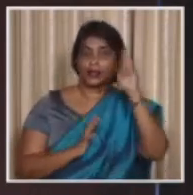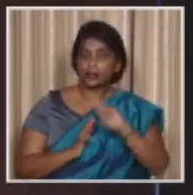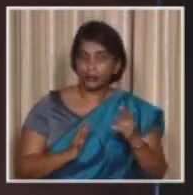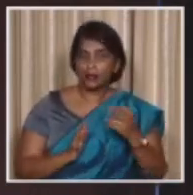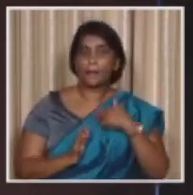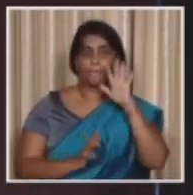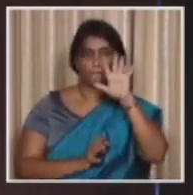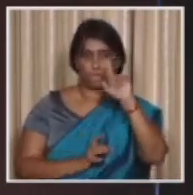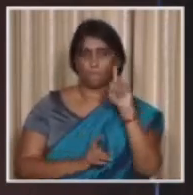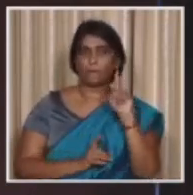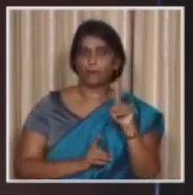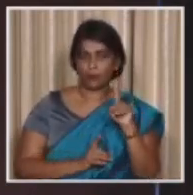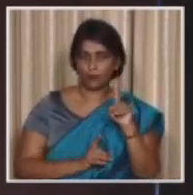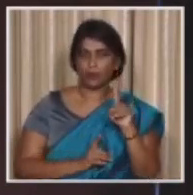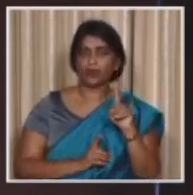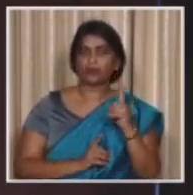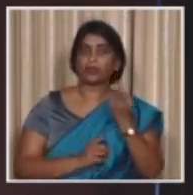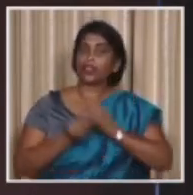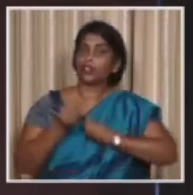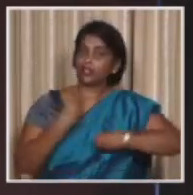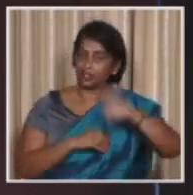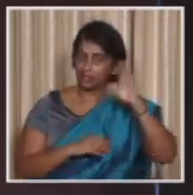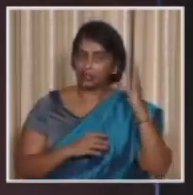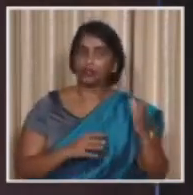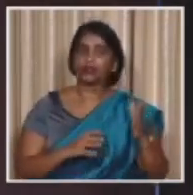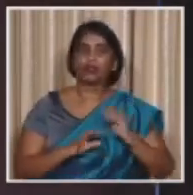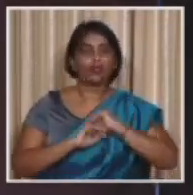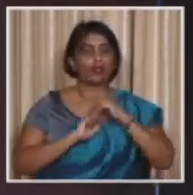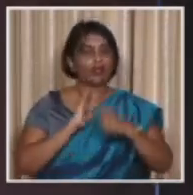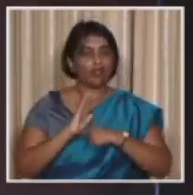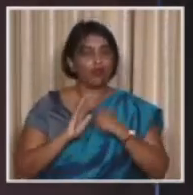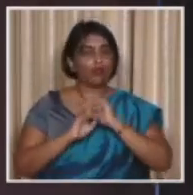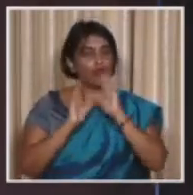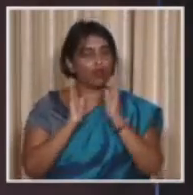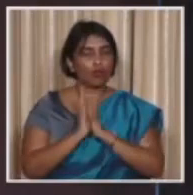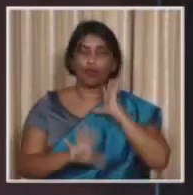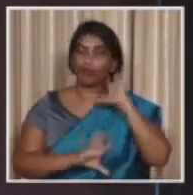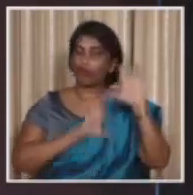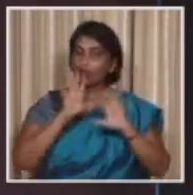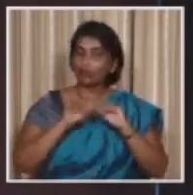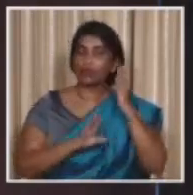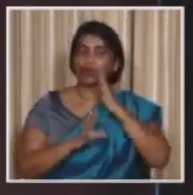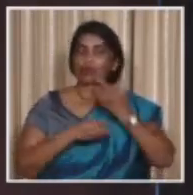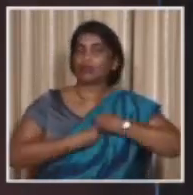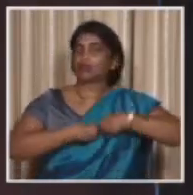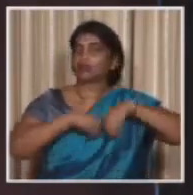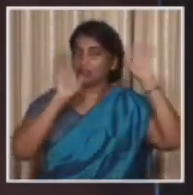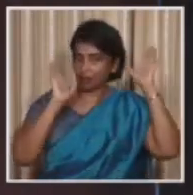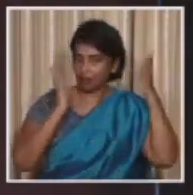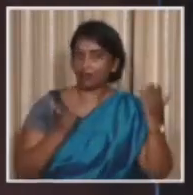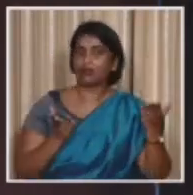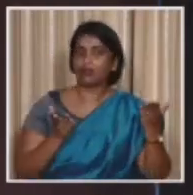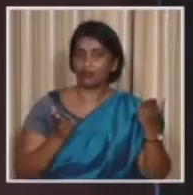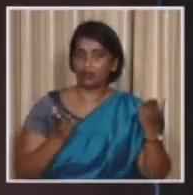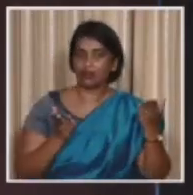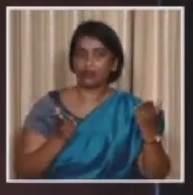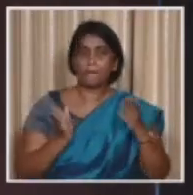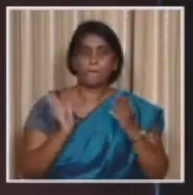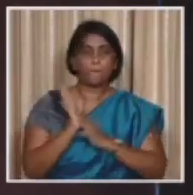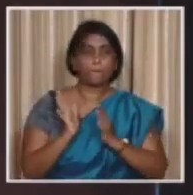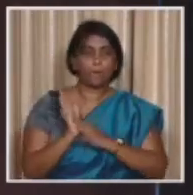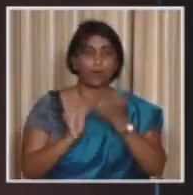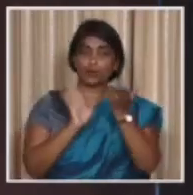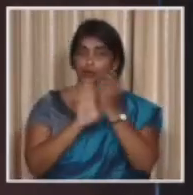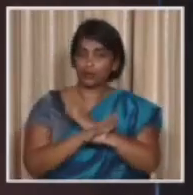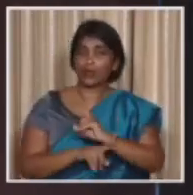තියෙන 51යි. ඒ ටිකත් දුන්නාම එතකොට ලංකාවේ තියෙන සියලුම දත්ත විදේශ රටවල් වලට යන්නේ. දැන් මම මරුසු නානායකකාරන